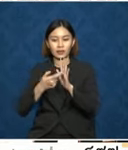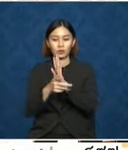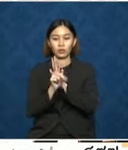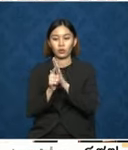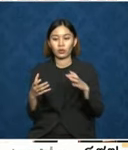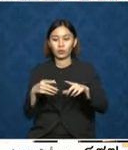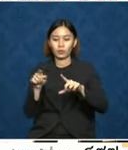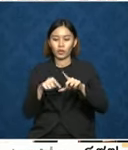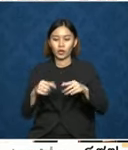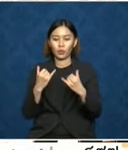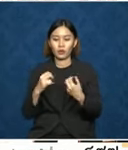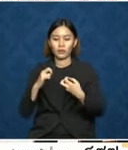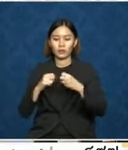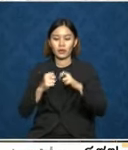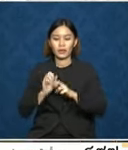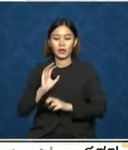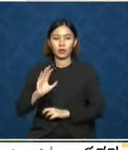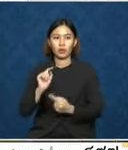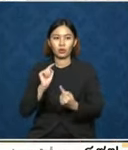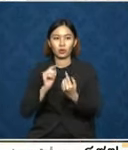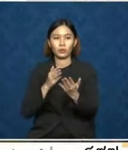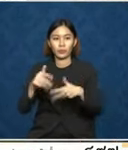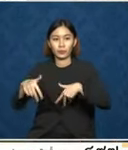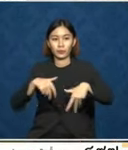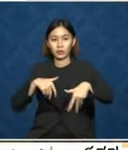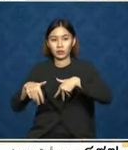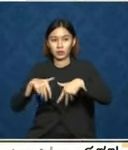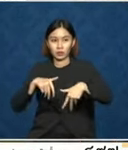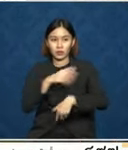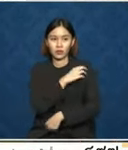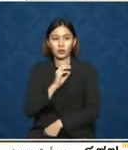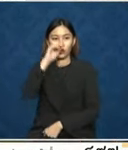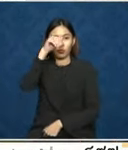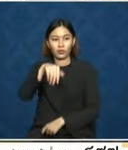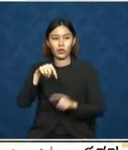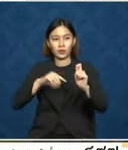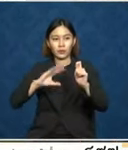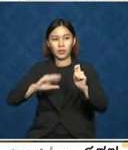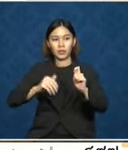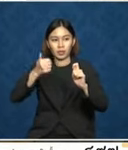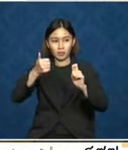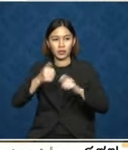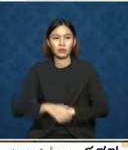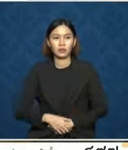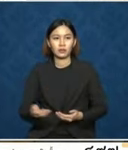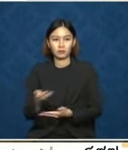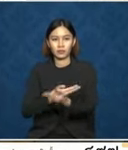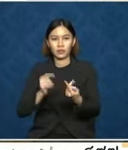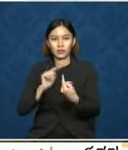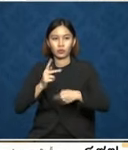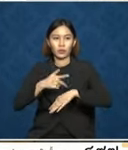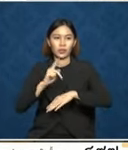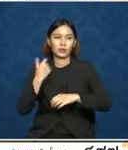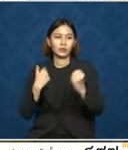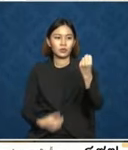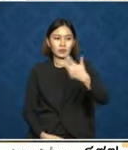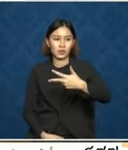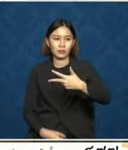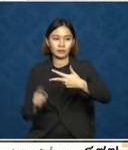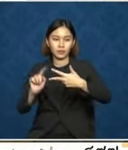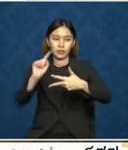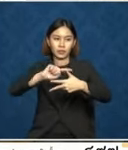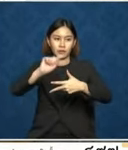ก้าวไกลวันนี้ผมนำปัญหาของพี่น้องประชาชนในเขตพื้นที่เทศบาลนครขอนแก่นตำบลเมืองเก่าตำบลพระลับมาหารือกับท่านประธาน 3เรื่องดังต่อไปนี้